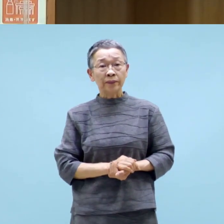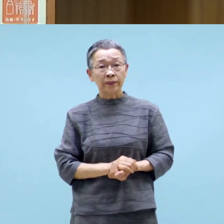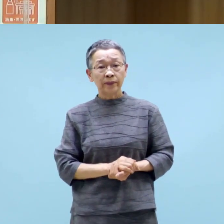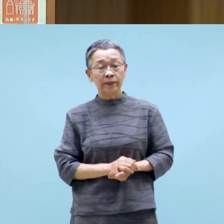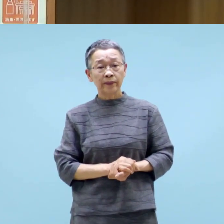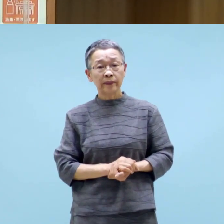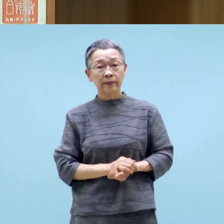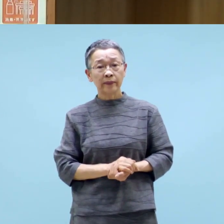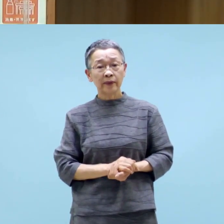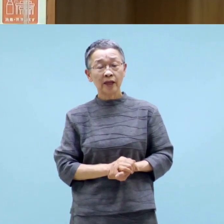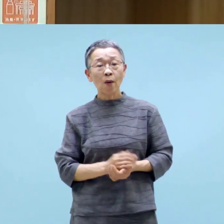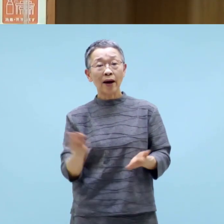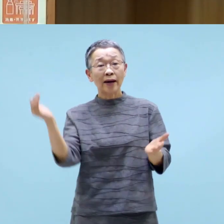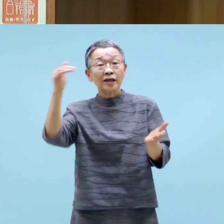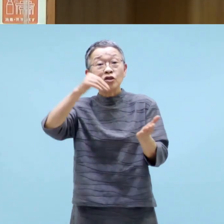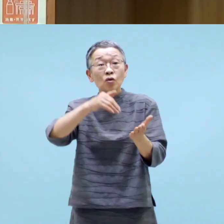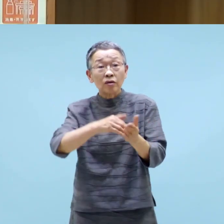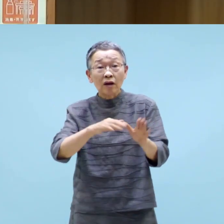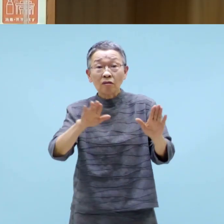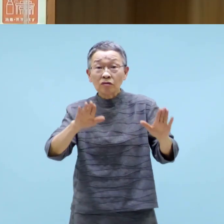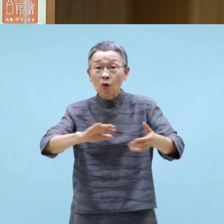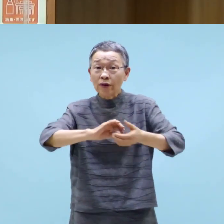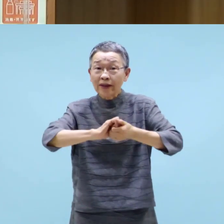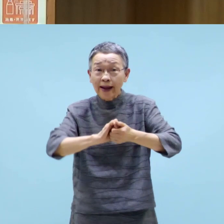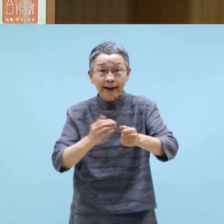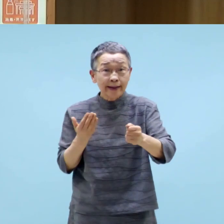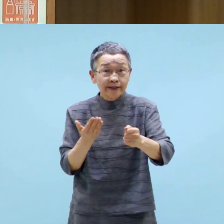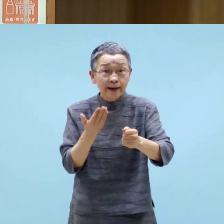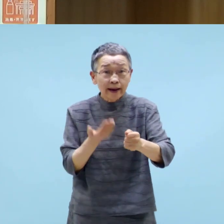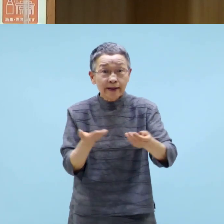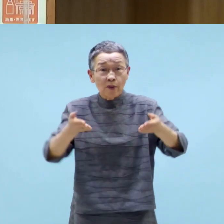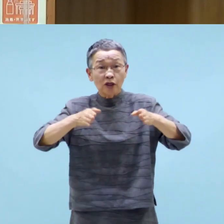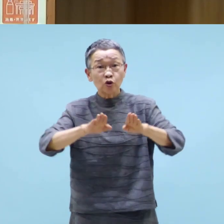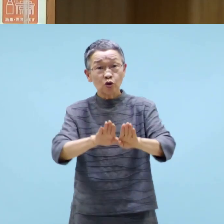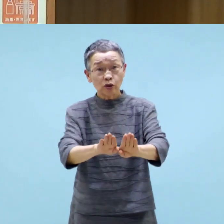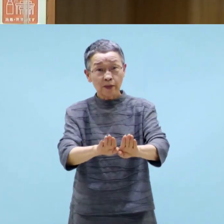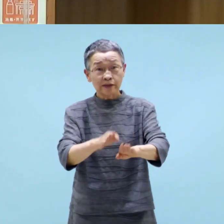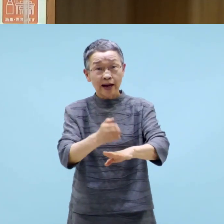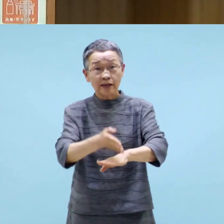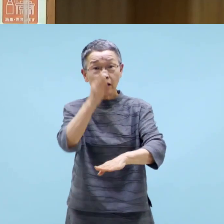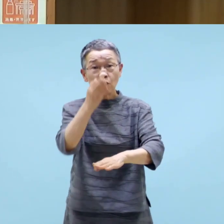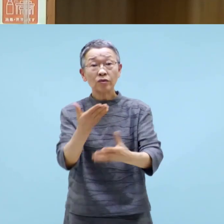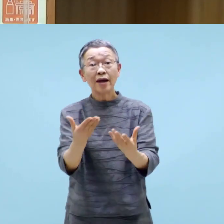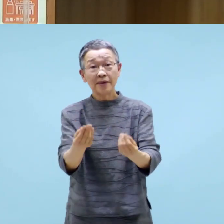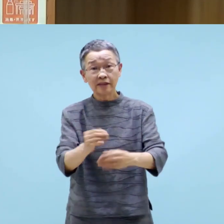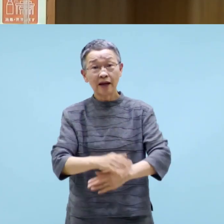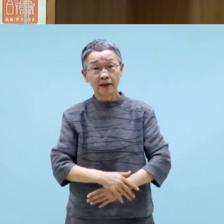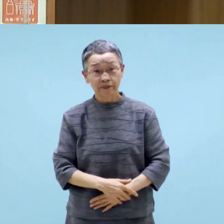それでは以上で本日の定例記者会見を終了させていただきます。ありがとうございます。 ありがとうございました。